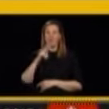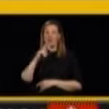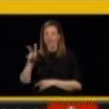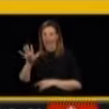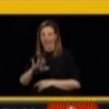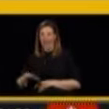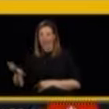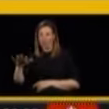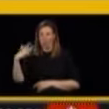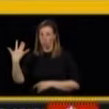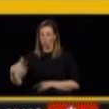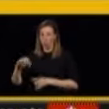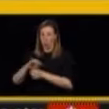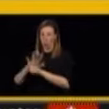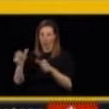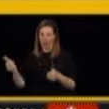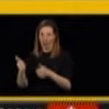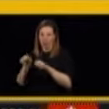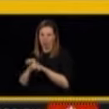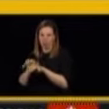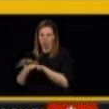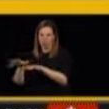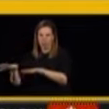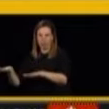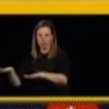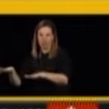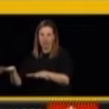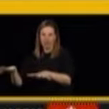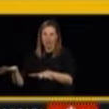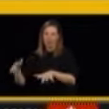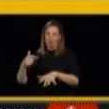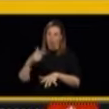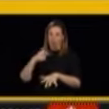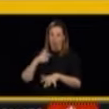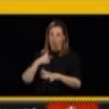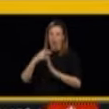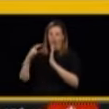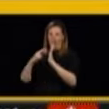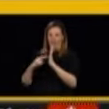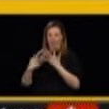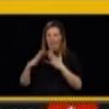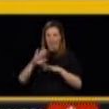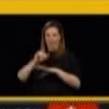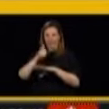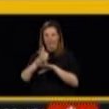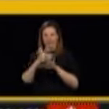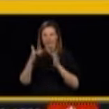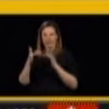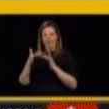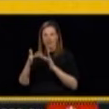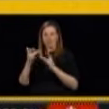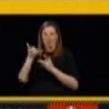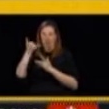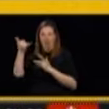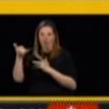cas, on a fait tous les contacts avec les gens qui se sont inscrits sur Je contribue. Et comme je donnais